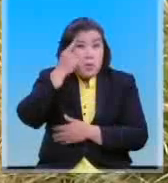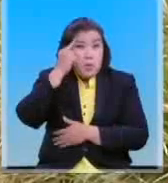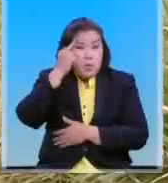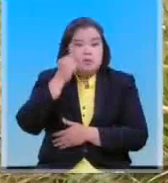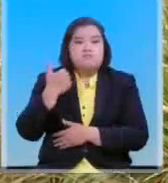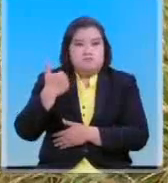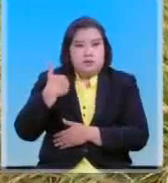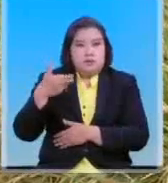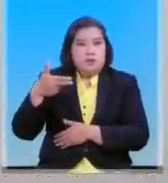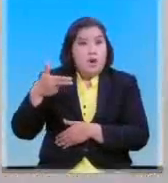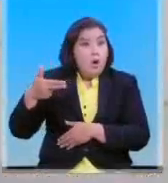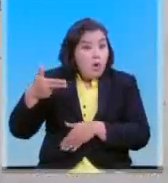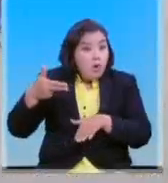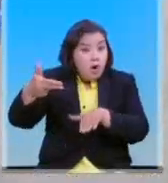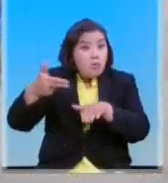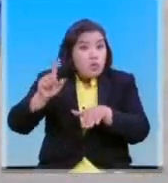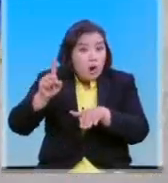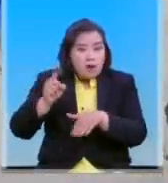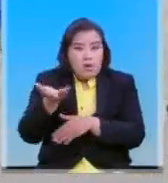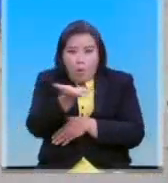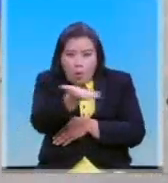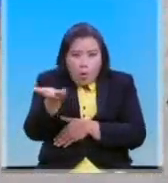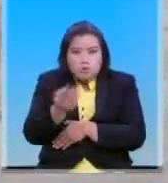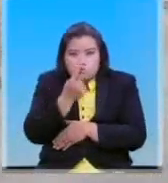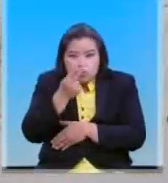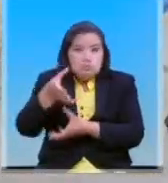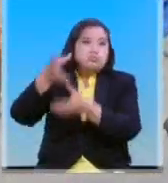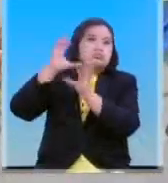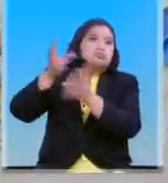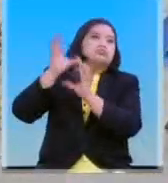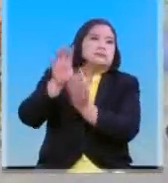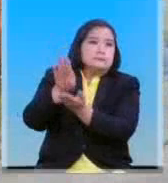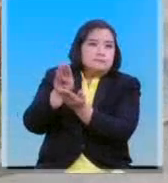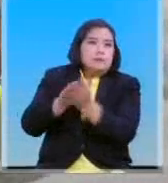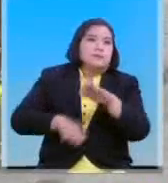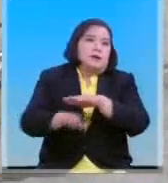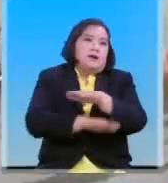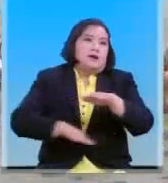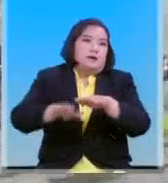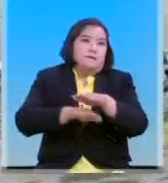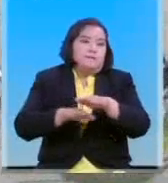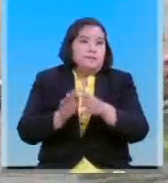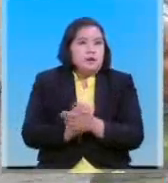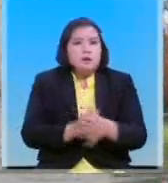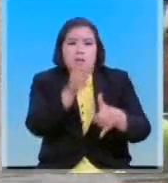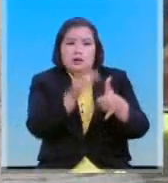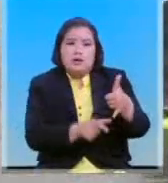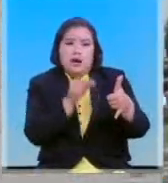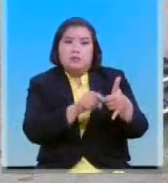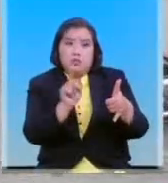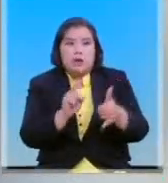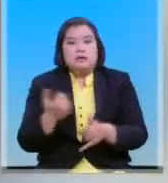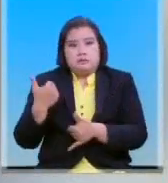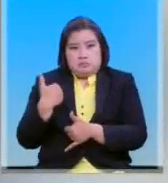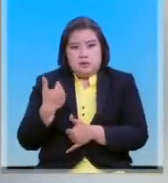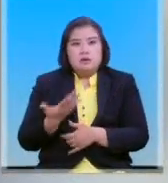งจรปิดบริเวณใกล้เคียงต่อไปนะครับสำหรับการยืนยันตัวผู้เสียชีวิตครั้งนี้ทราบมาว่ามาจากการที่เจ้าหน้าที่เนี่ยสามารถตรวจเก็บล